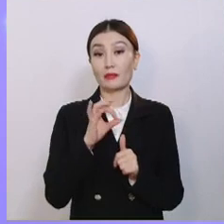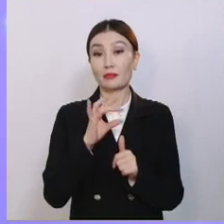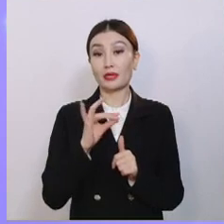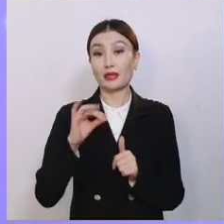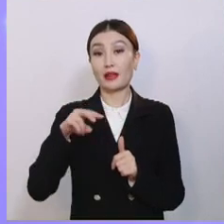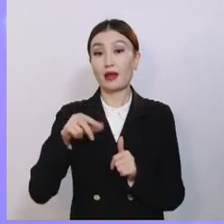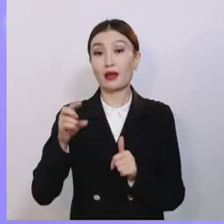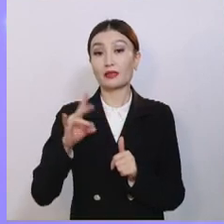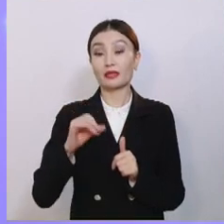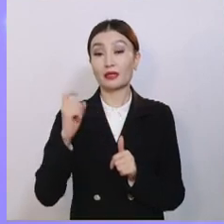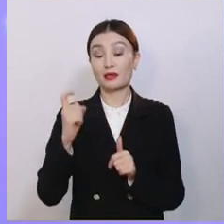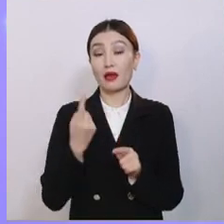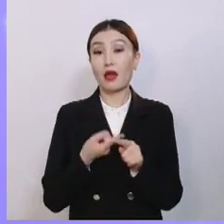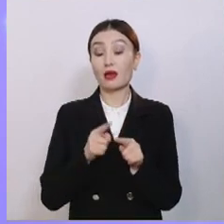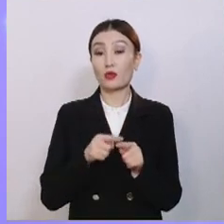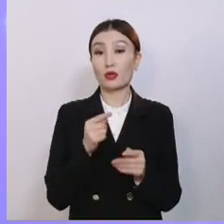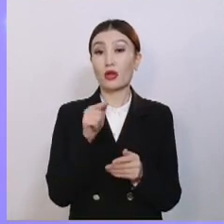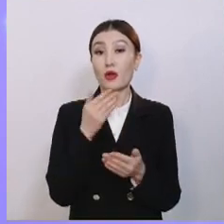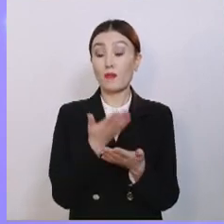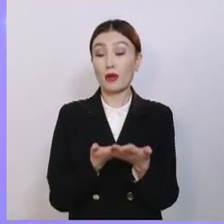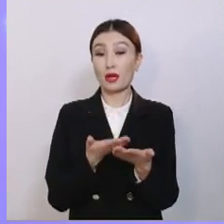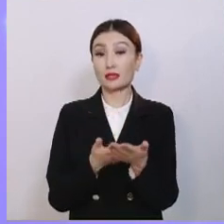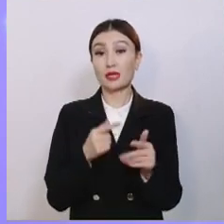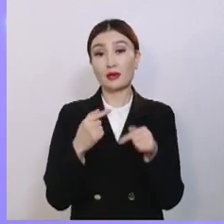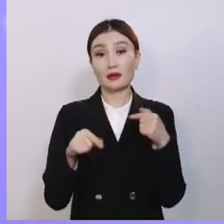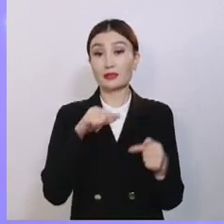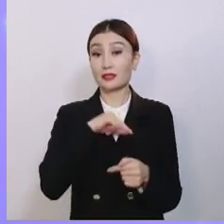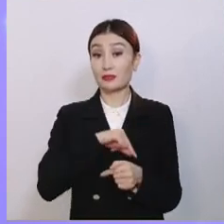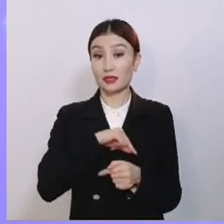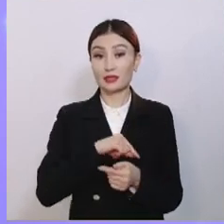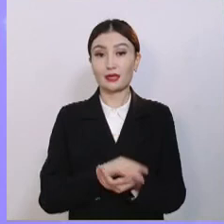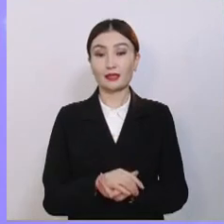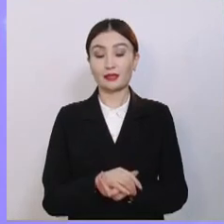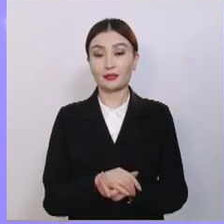прилагательных, которые обозначают разные признаки.